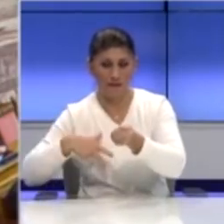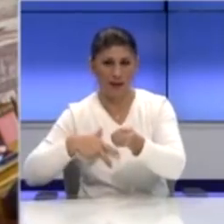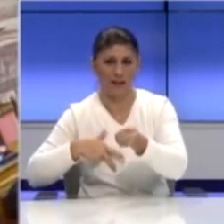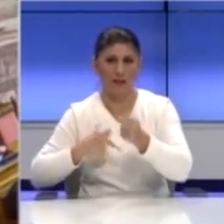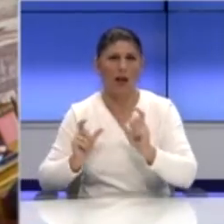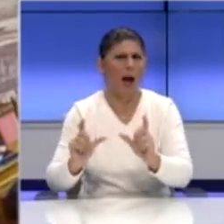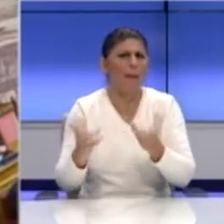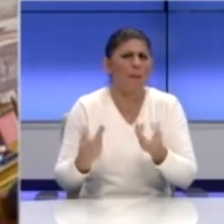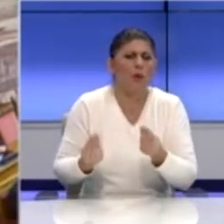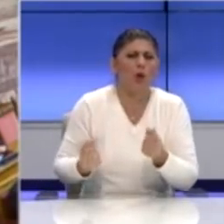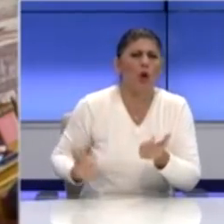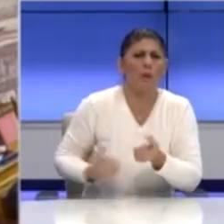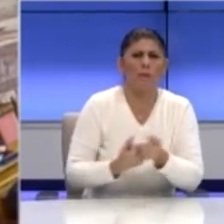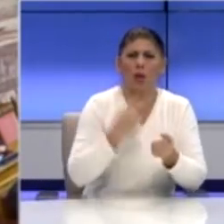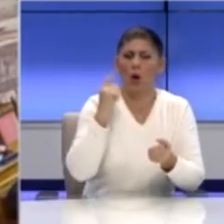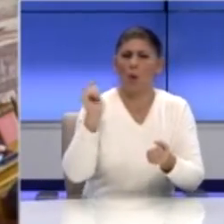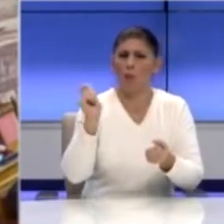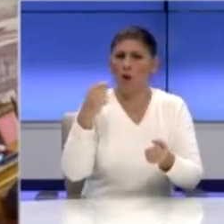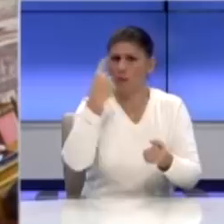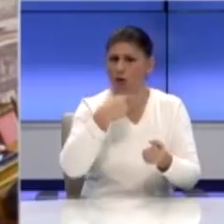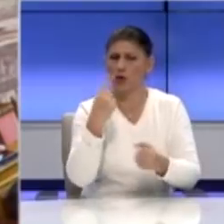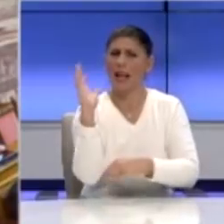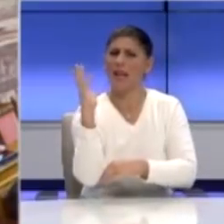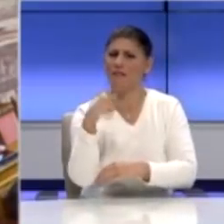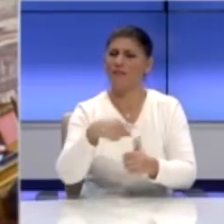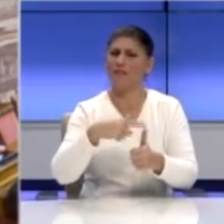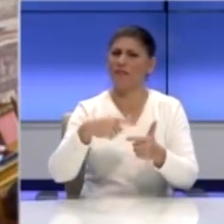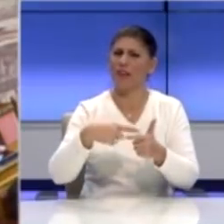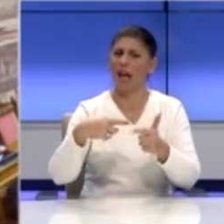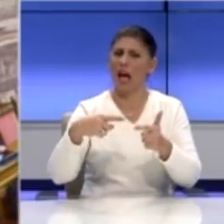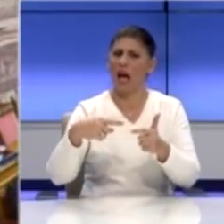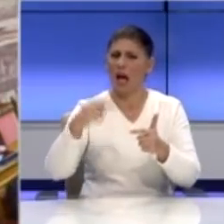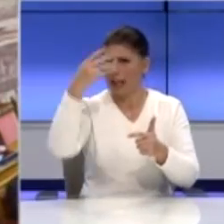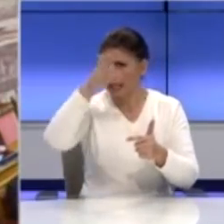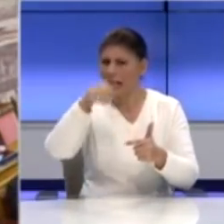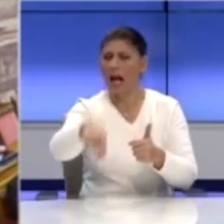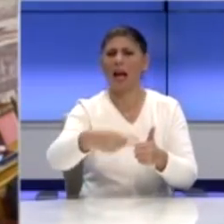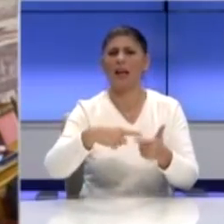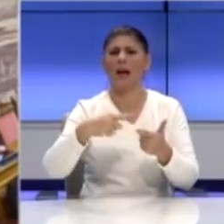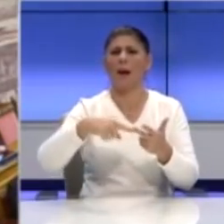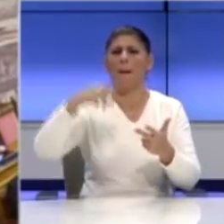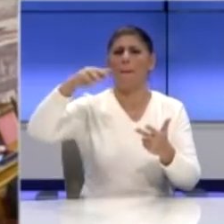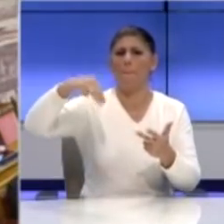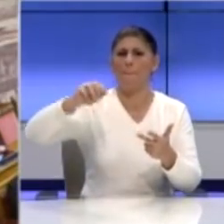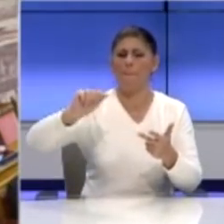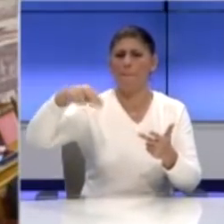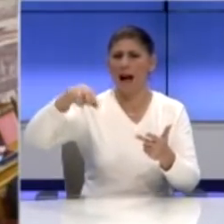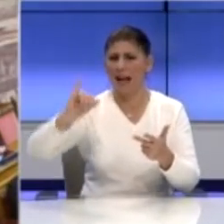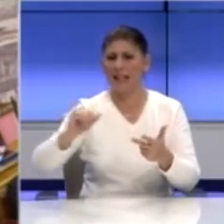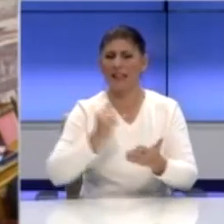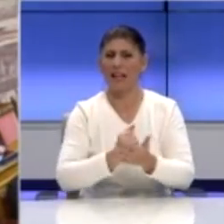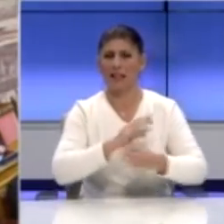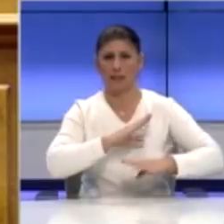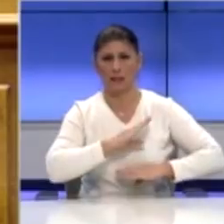με την αποστολή πολιτικού προσωπικού στη Λιβύη, στο Ιράκ, στο Μάλι, ως προπομπός της αποστολής και